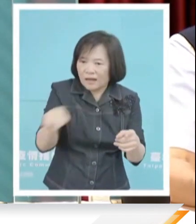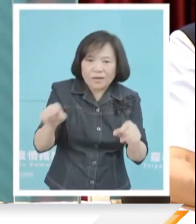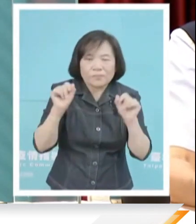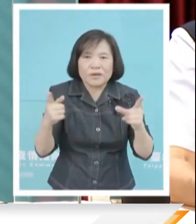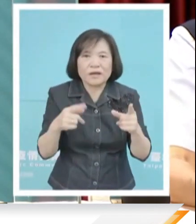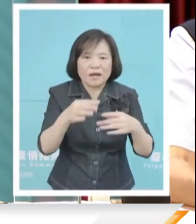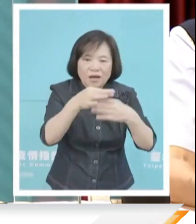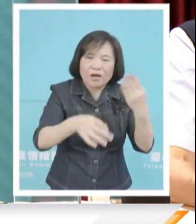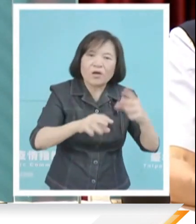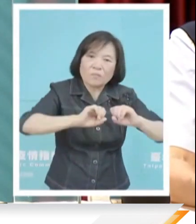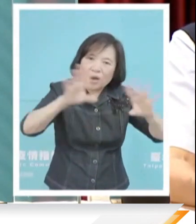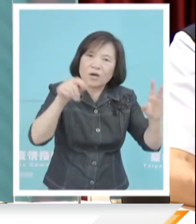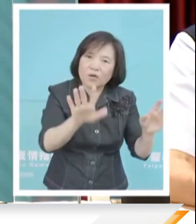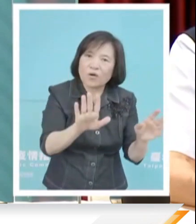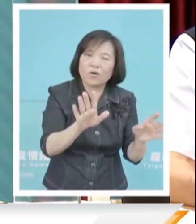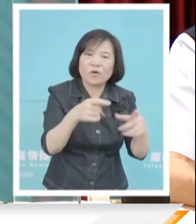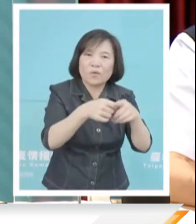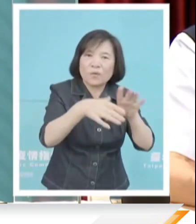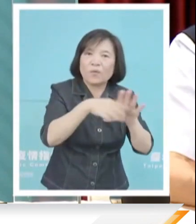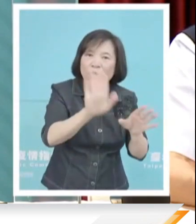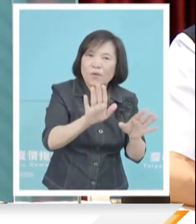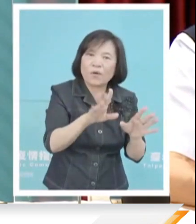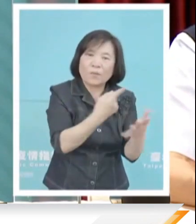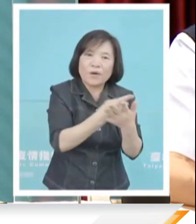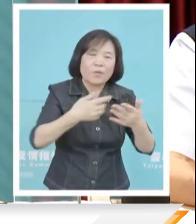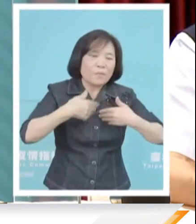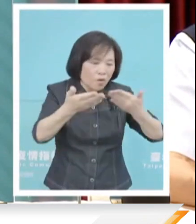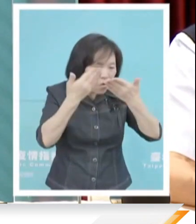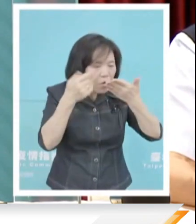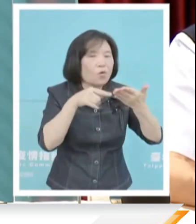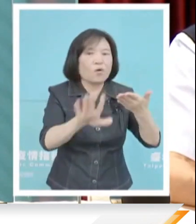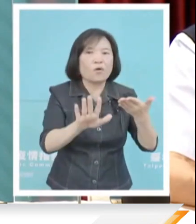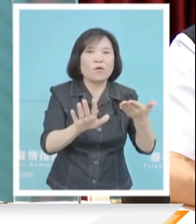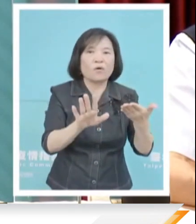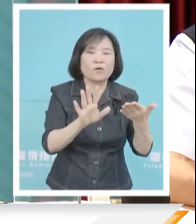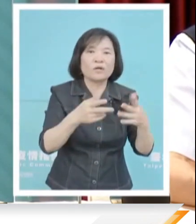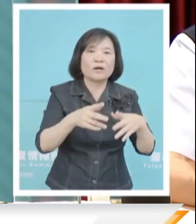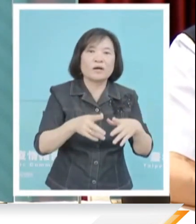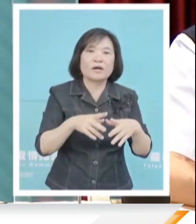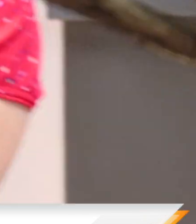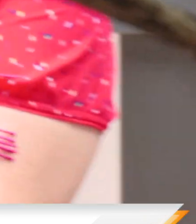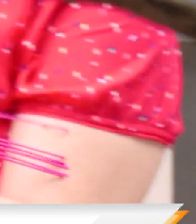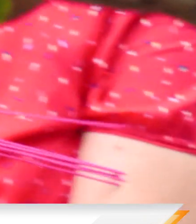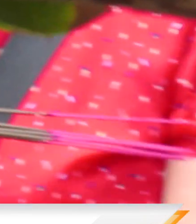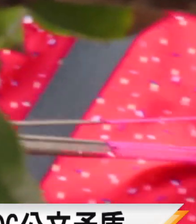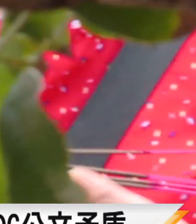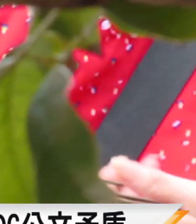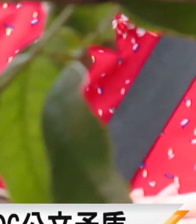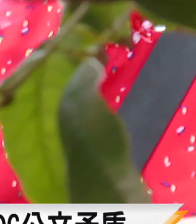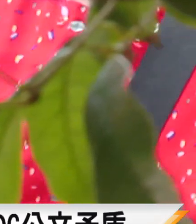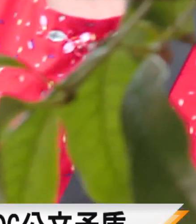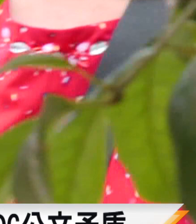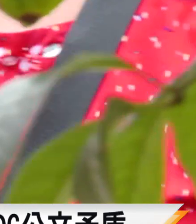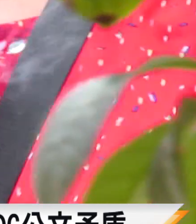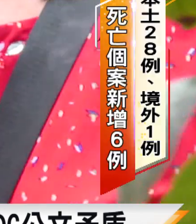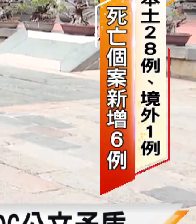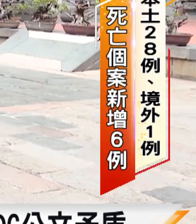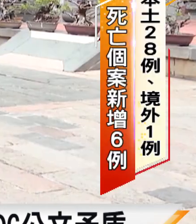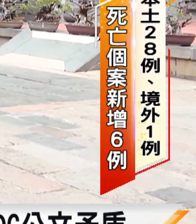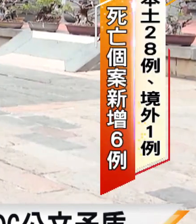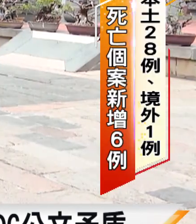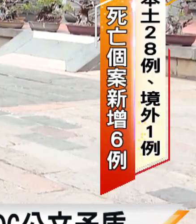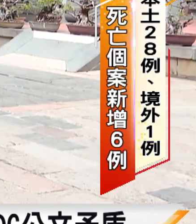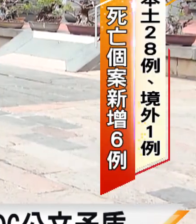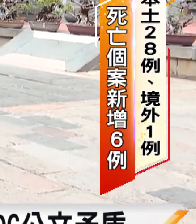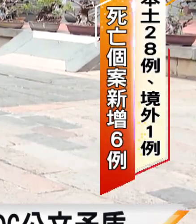条件，那也发了公文，那我们民政单位也收到，那很多的公庙也收到。 澄清是中央指令不一致，